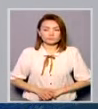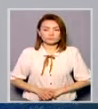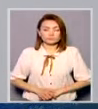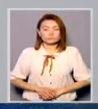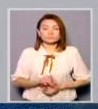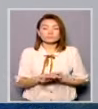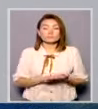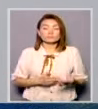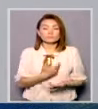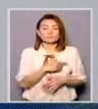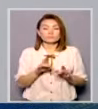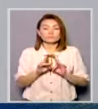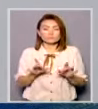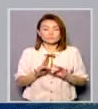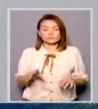Енді айта кететін болсақ, біз